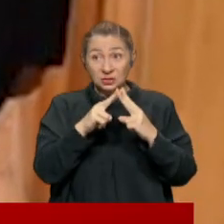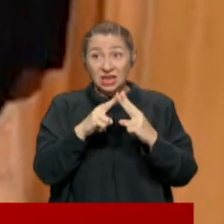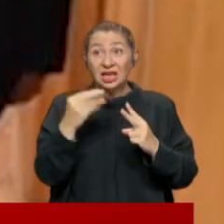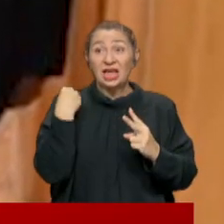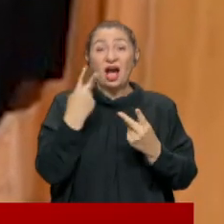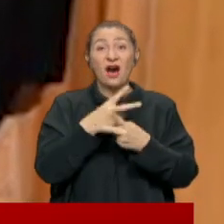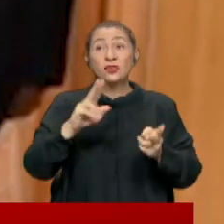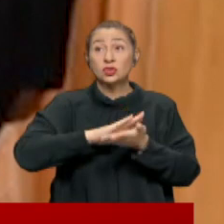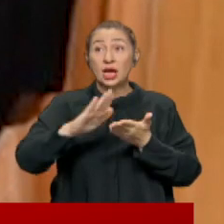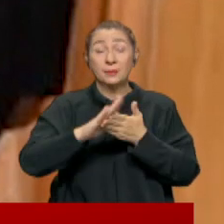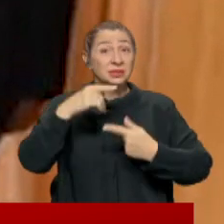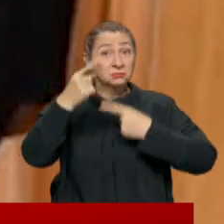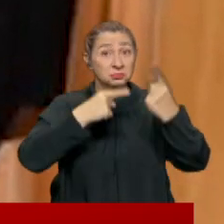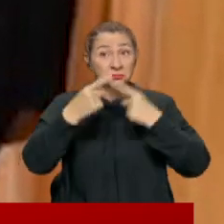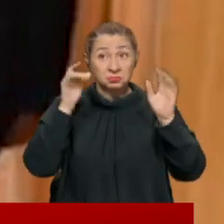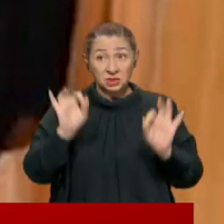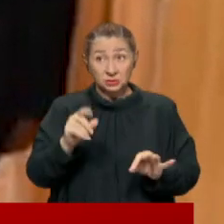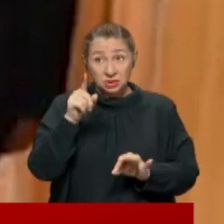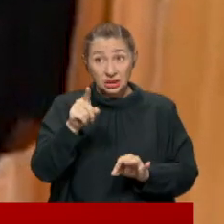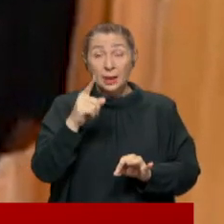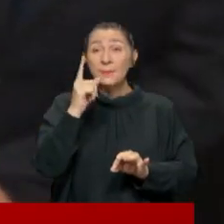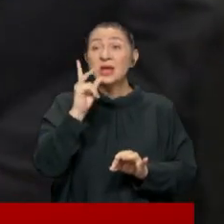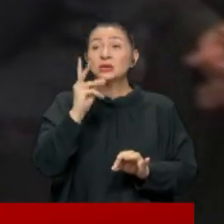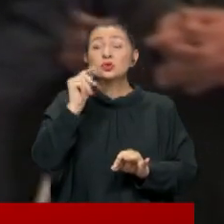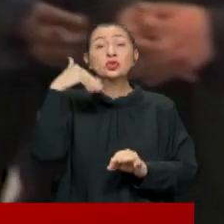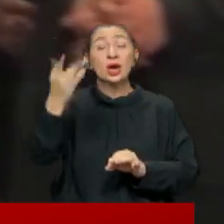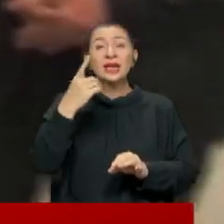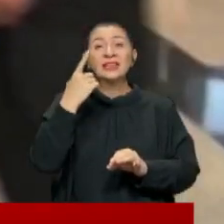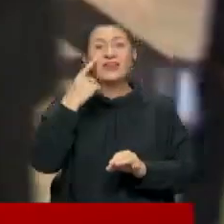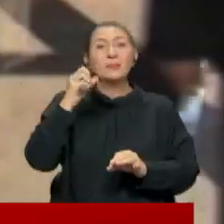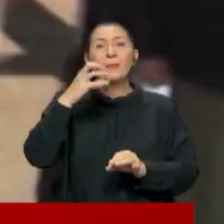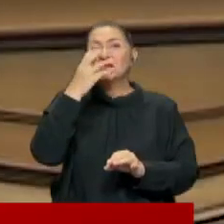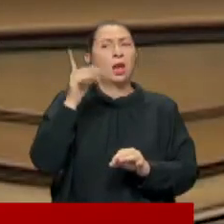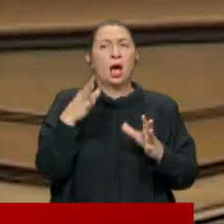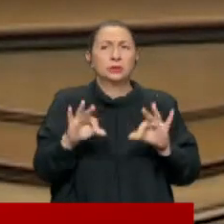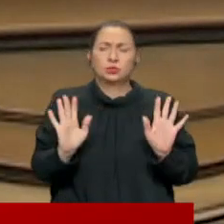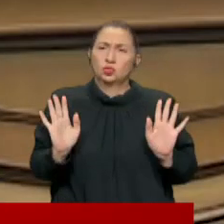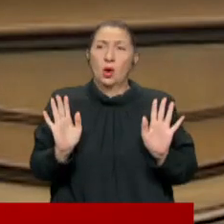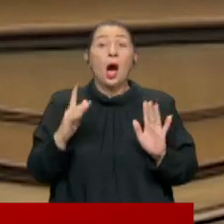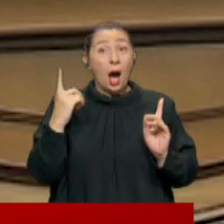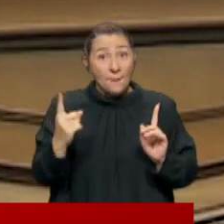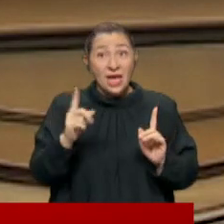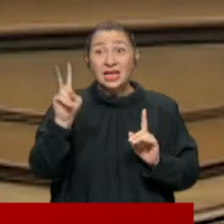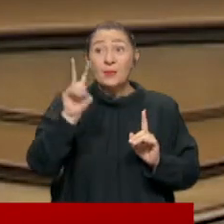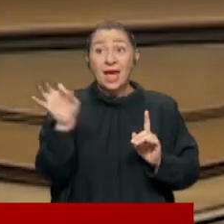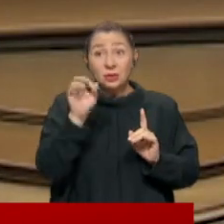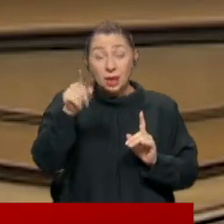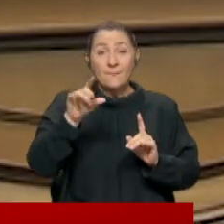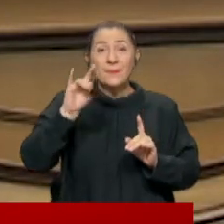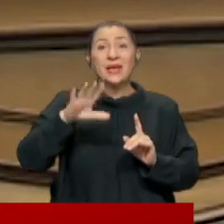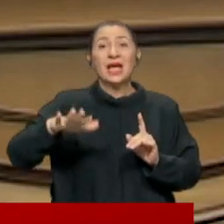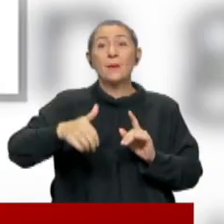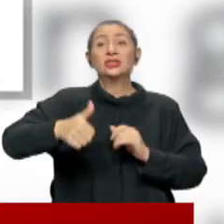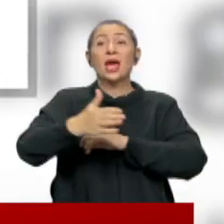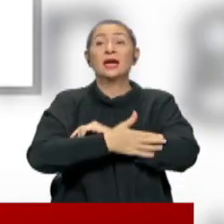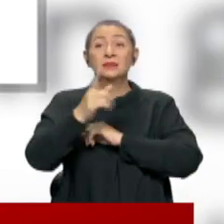ındaki yeni af düzenlemesi iddialarını gündeme getirmişti birkaç gün sonra Devlet Bahçeli hazırlığımız yok dedi ama 20 Eylül'de MHP